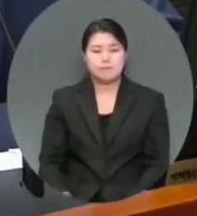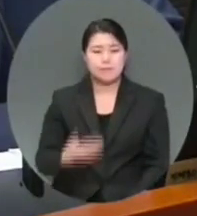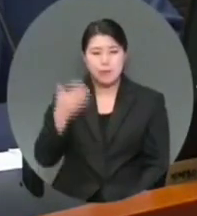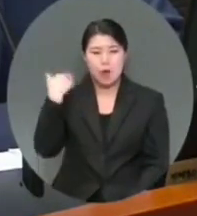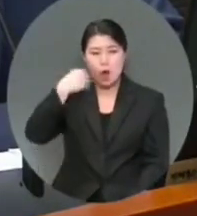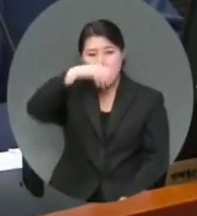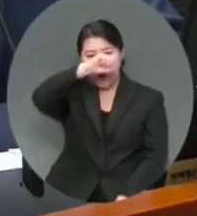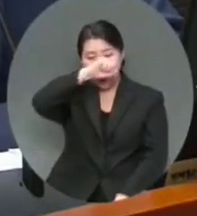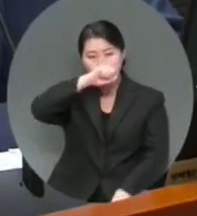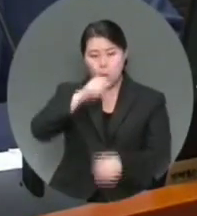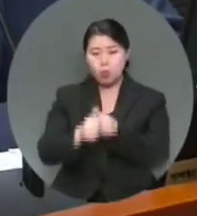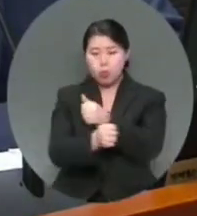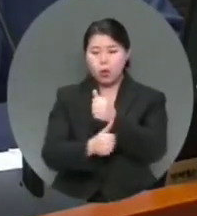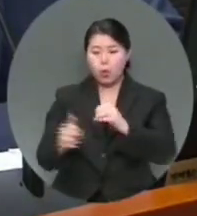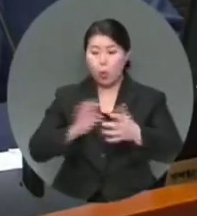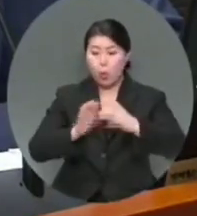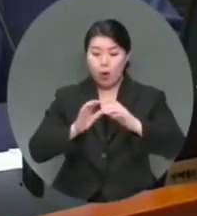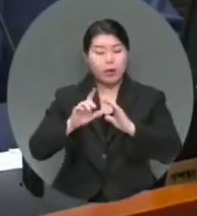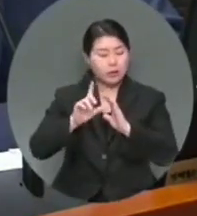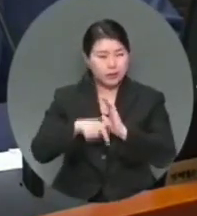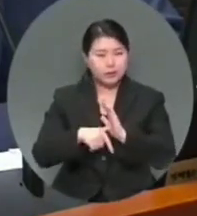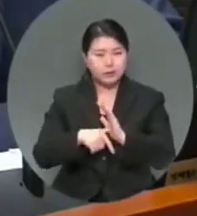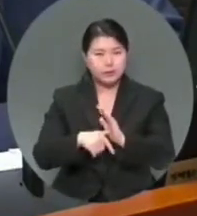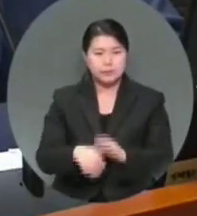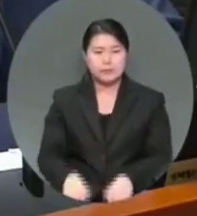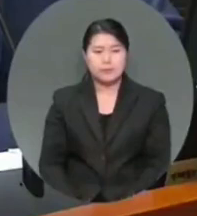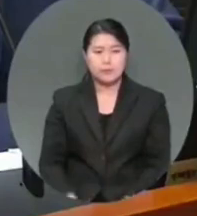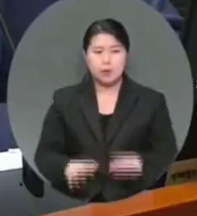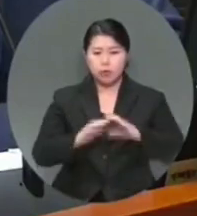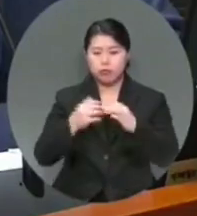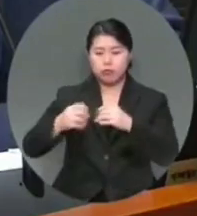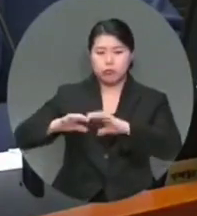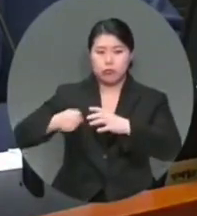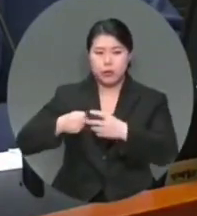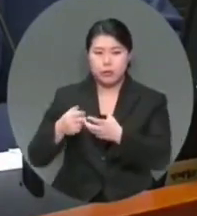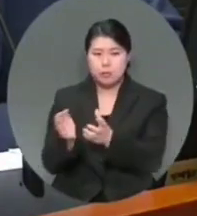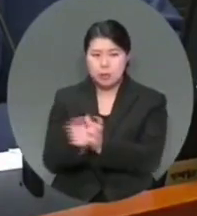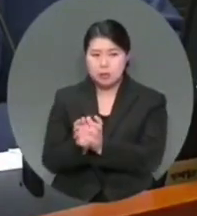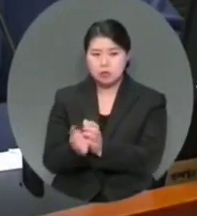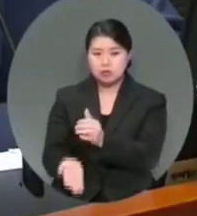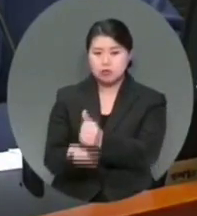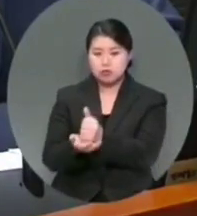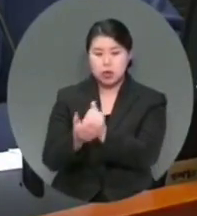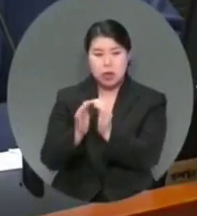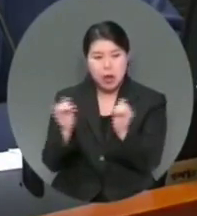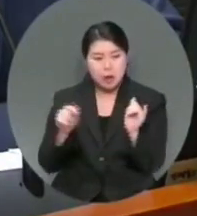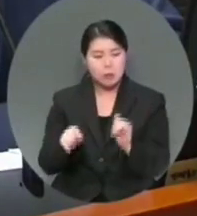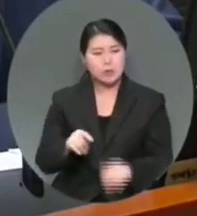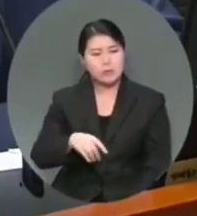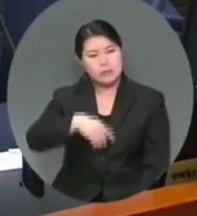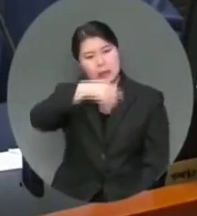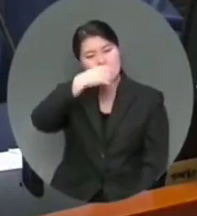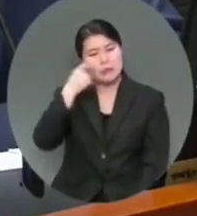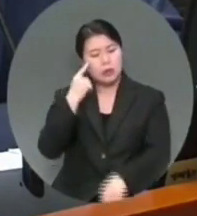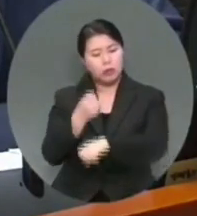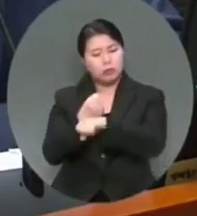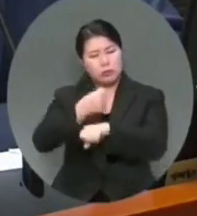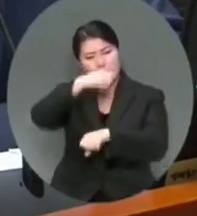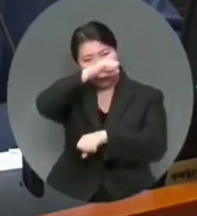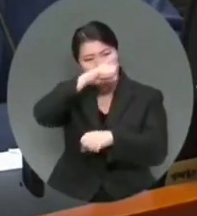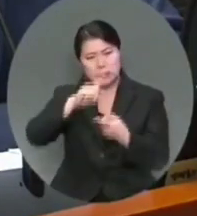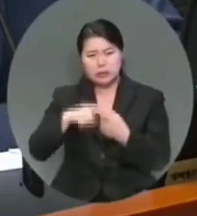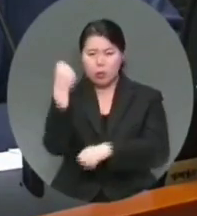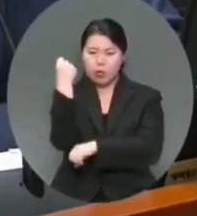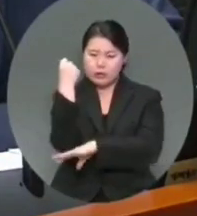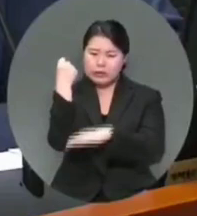예결위 공청회 엊그저께 할 때도 공청회에서 심지어는 국민의힘에서 추천한 진술인조차도 R&D 예산의 편성 과정 속에 원칙과